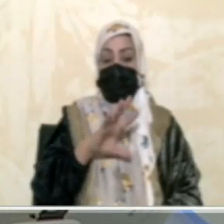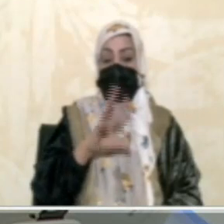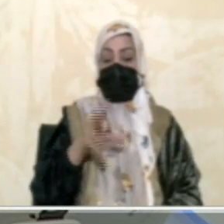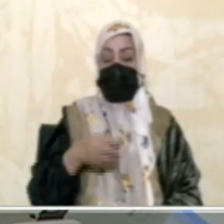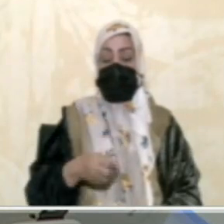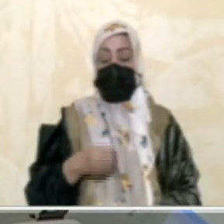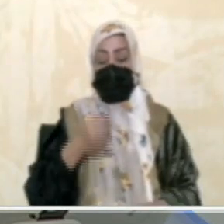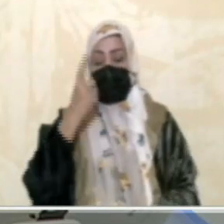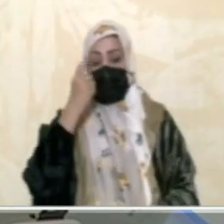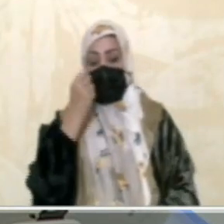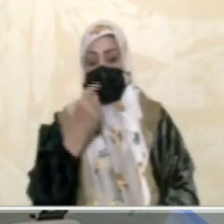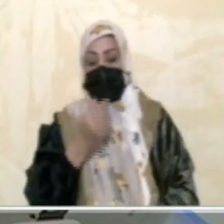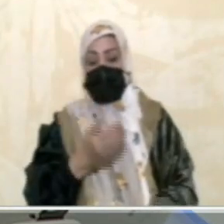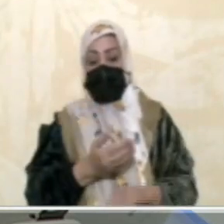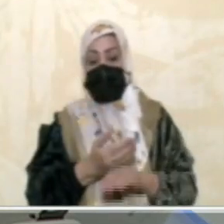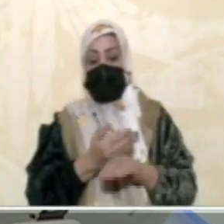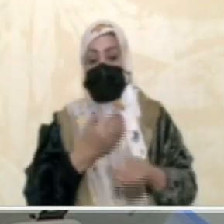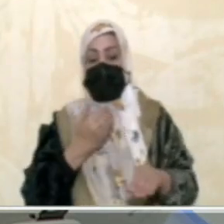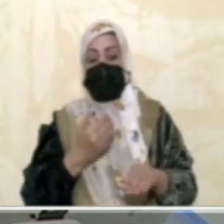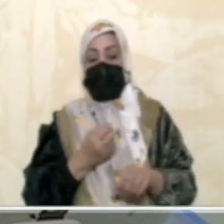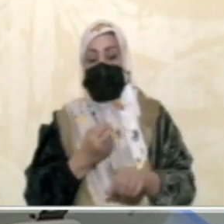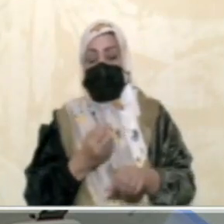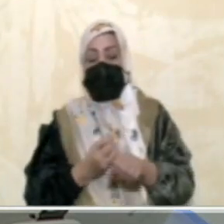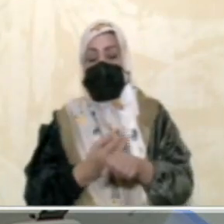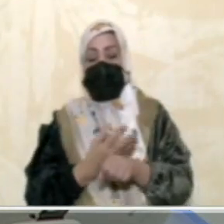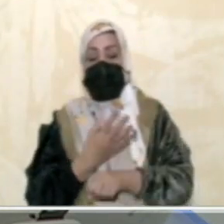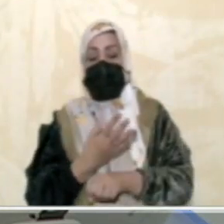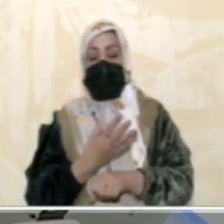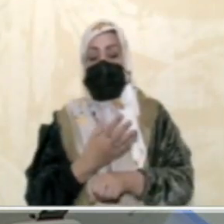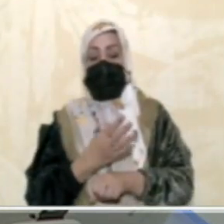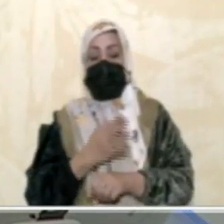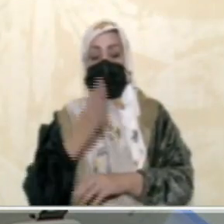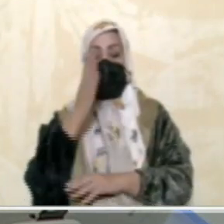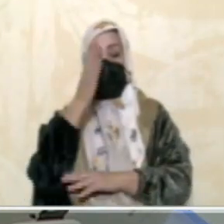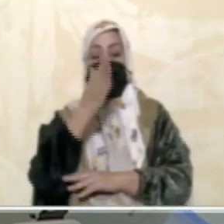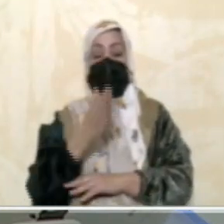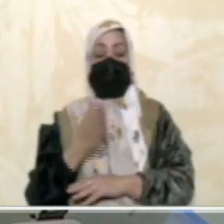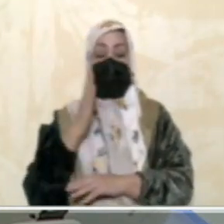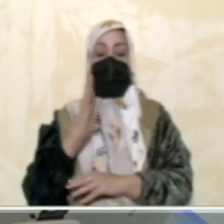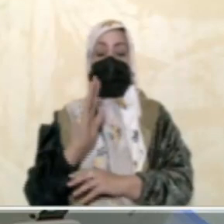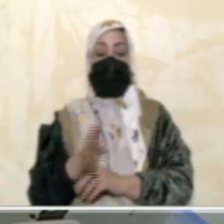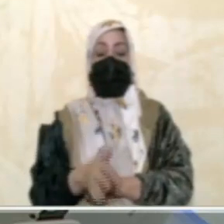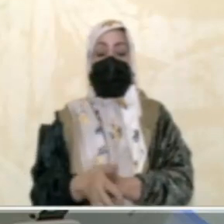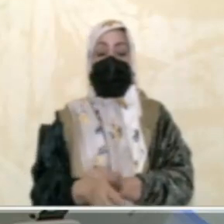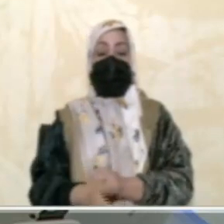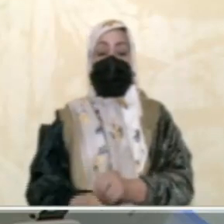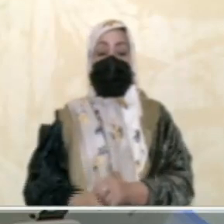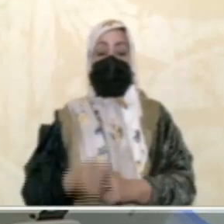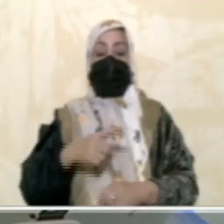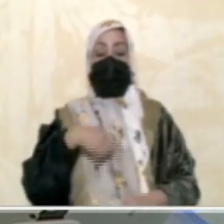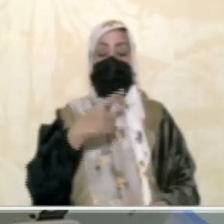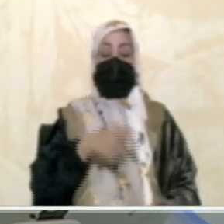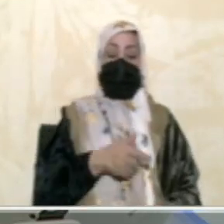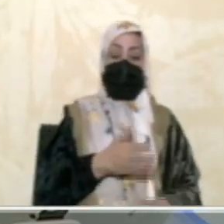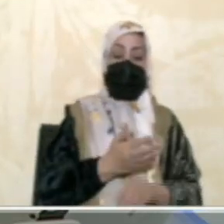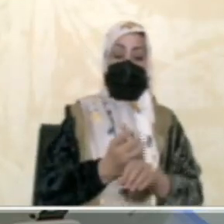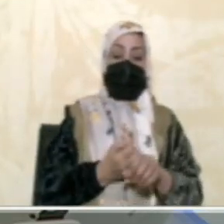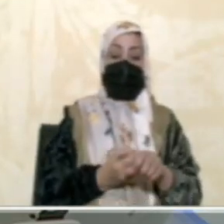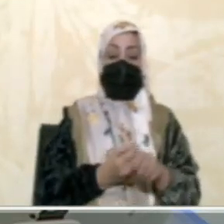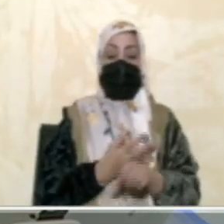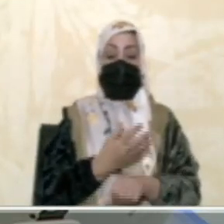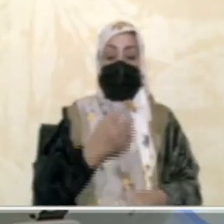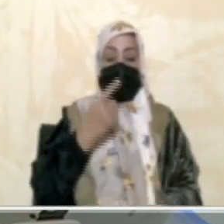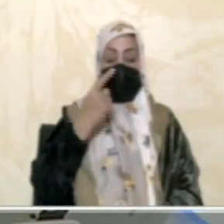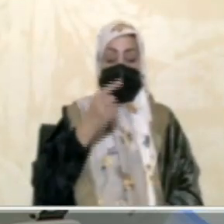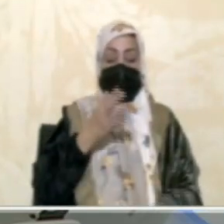وبعد المغرب فليؤجل هذا الامر الامر الى ما بعد المغرب وقبل